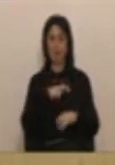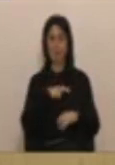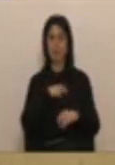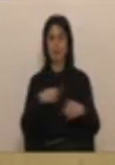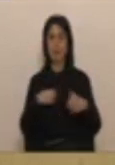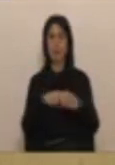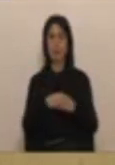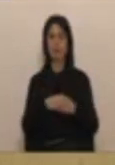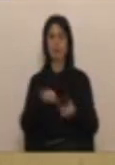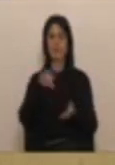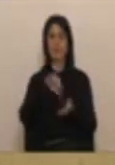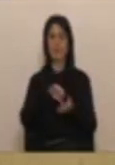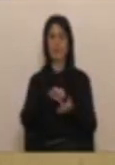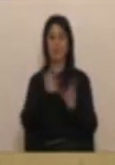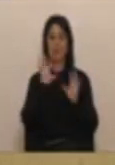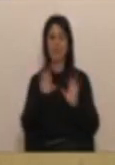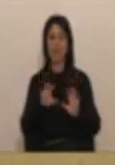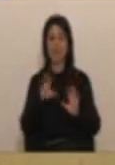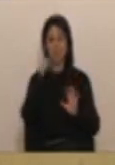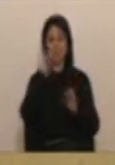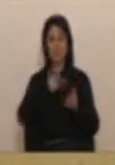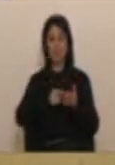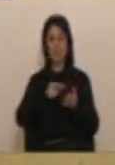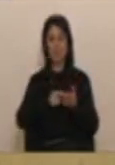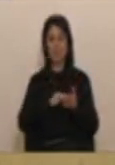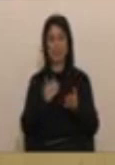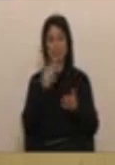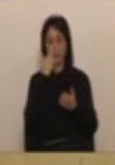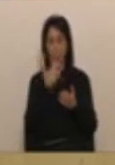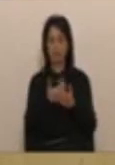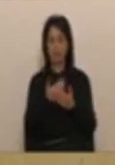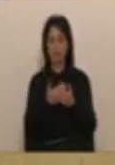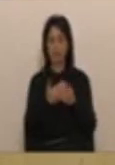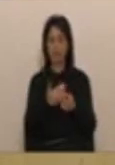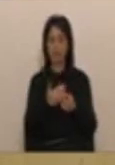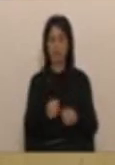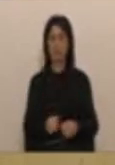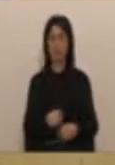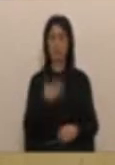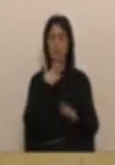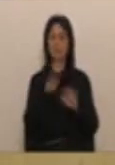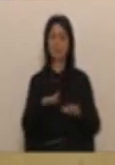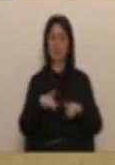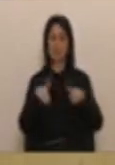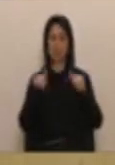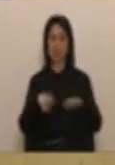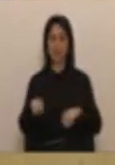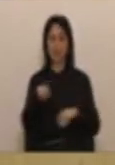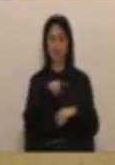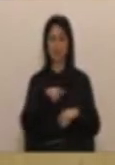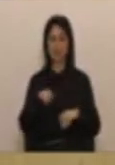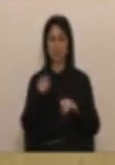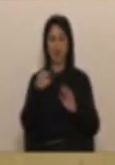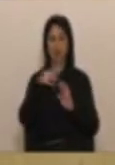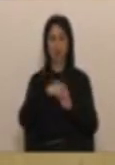გუნდმა წარმოადგინა საკანონმდებლო ინიციატივა, რომლის მიხედვითაც საკრებულოს გადაწყვეტილებები, მათ